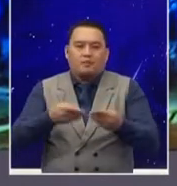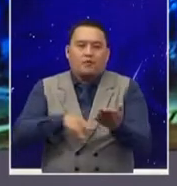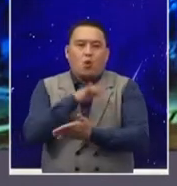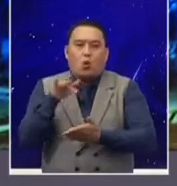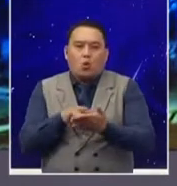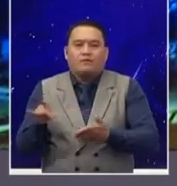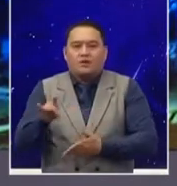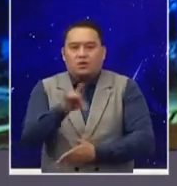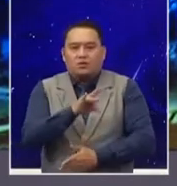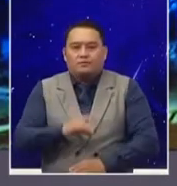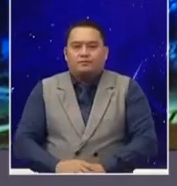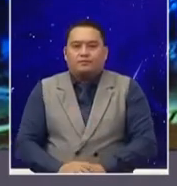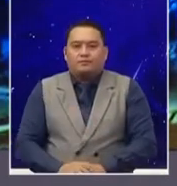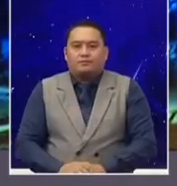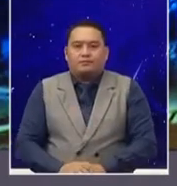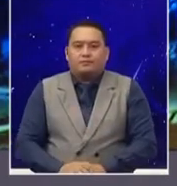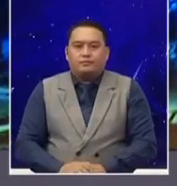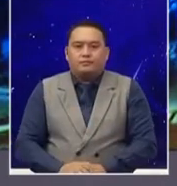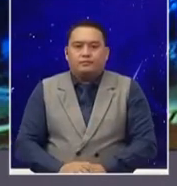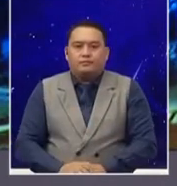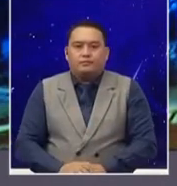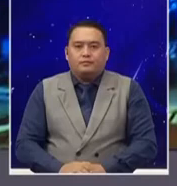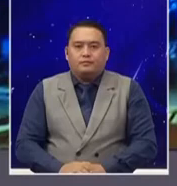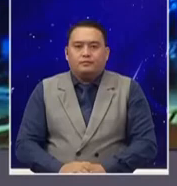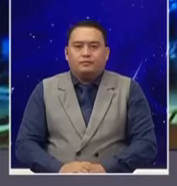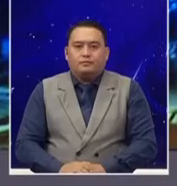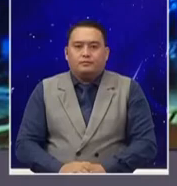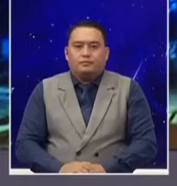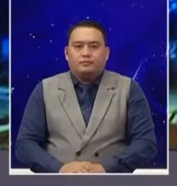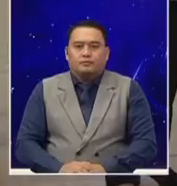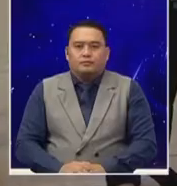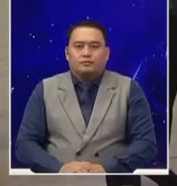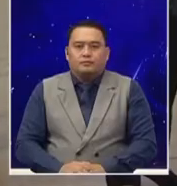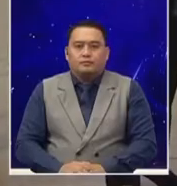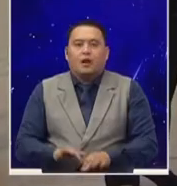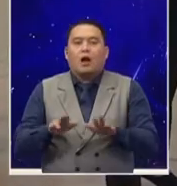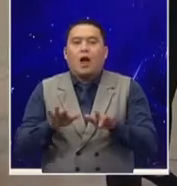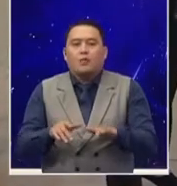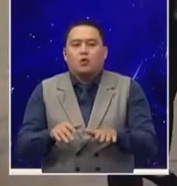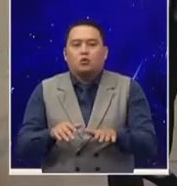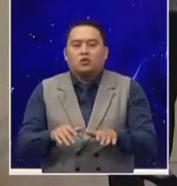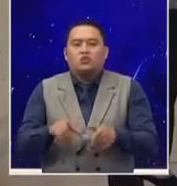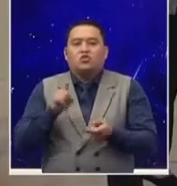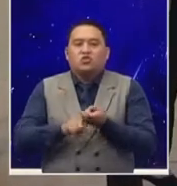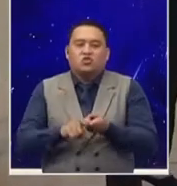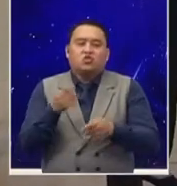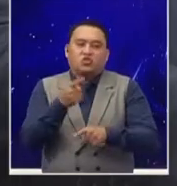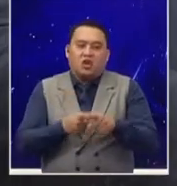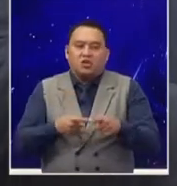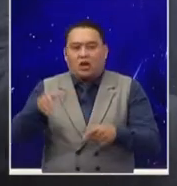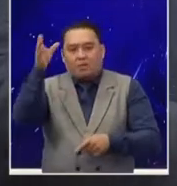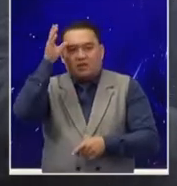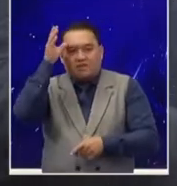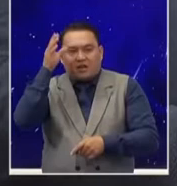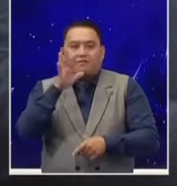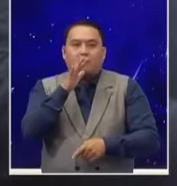городов и регионов области. Подробнее расскажет Рустам Аралбаев. Компьютеры уже стали неотъемлемой частью образования, однако